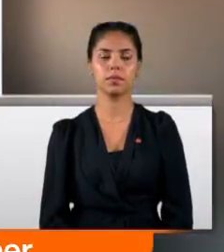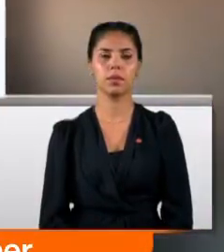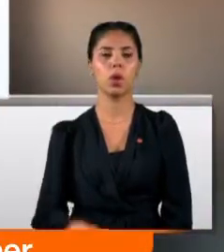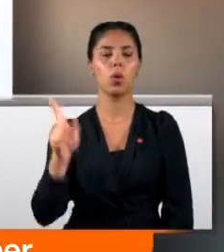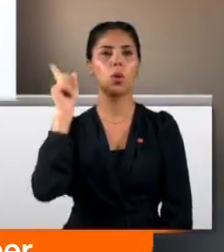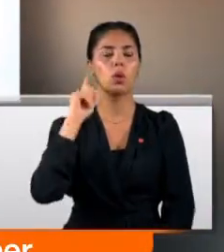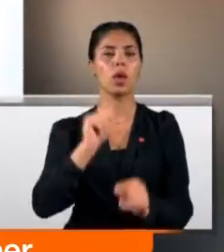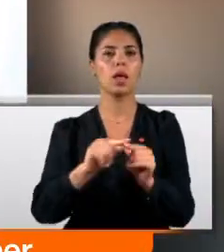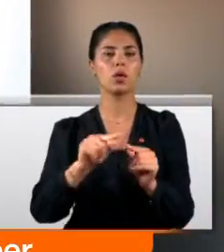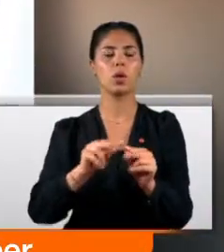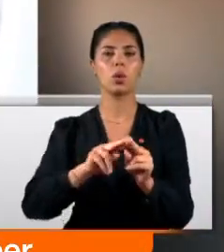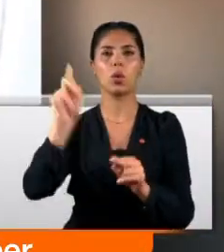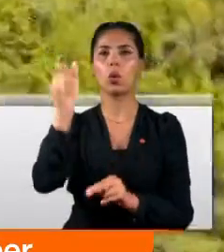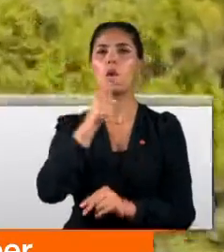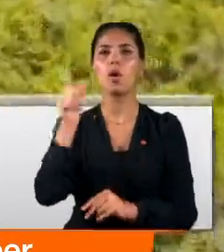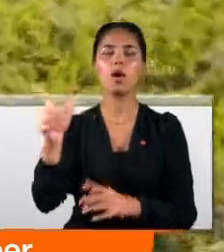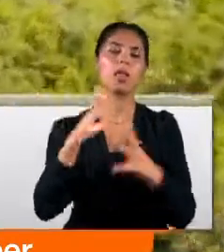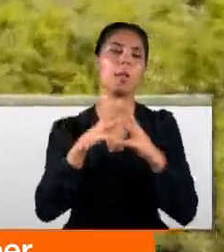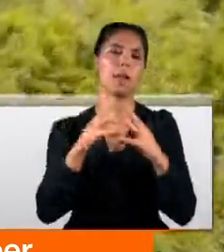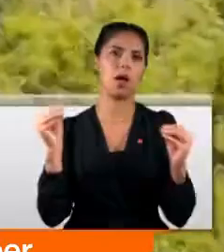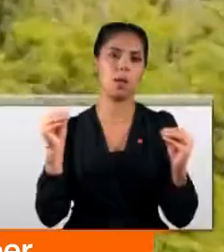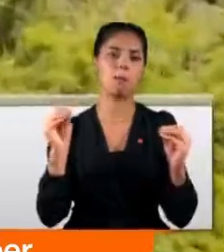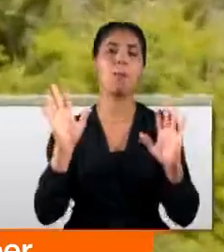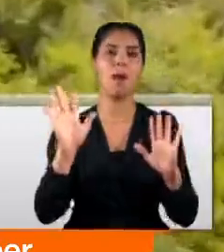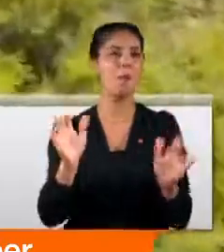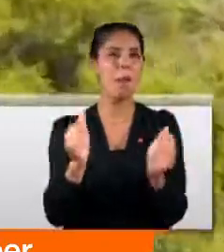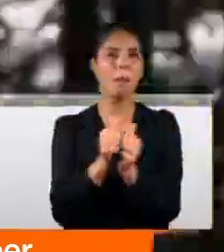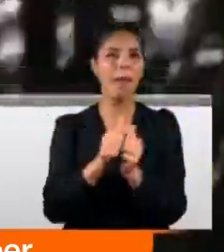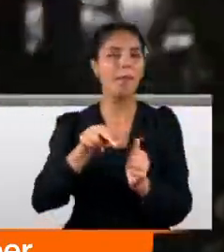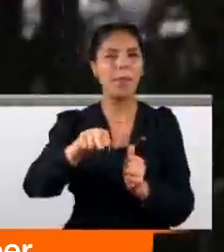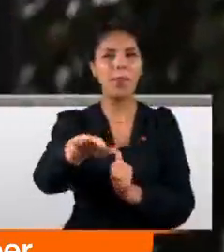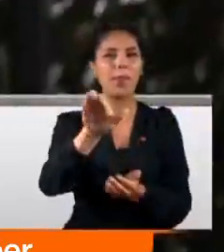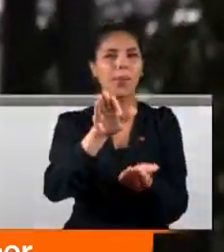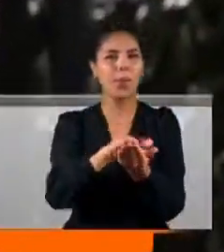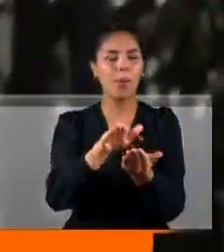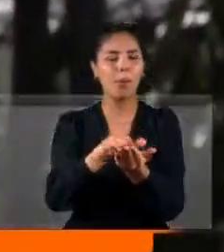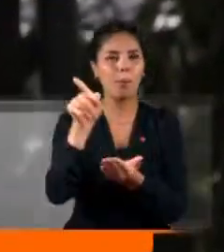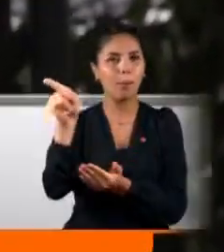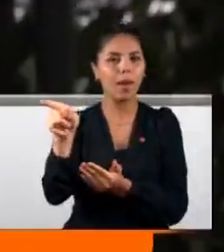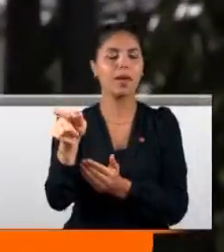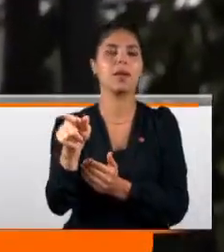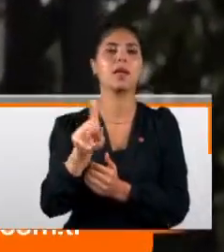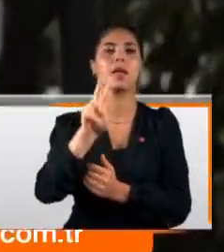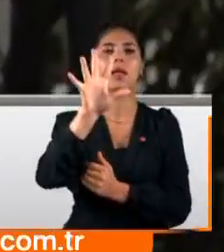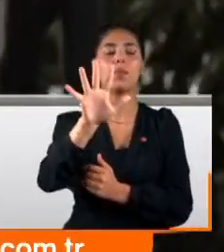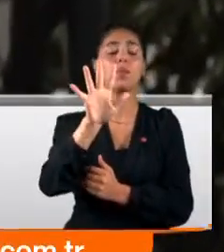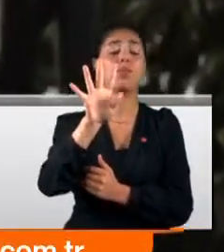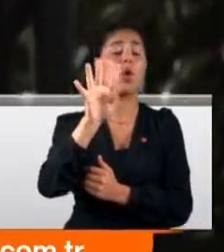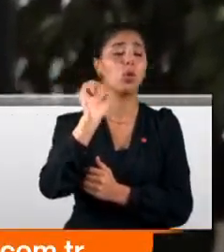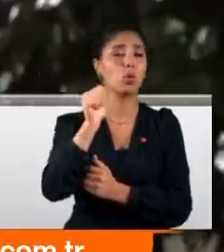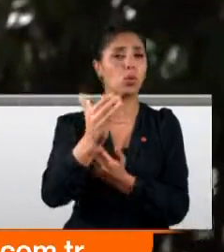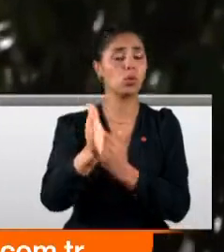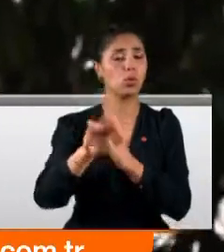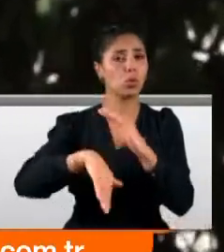Ünlü ekonomist Korhan Berzek hala kayıp. Ancak beraber yürüyüşe çıktığı Doberman cinsi köpeği 74 gün